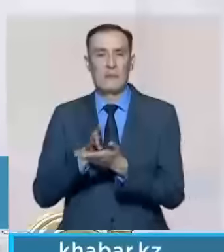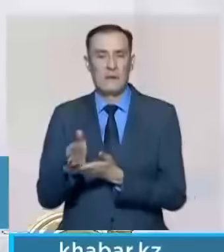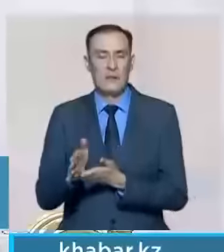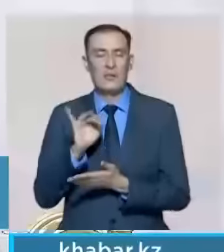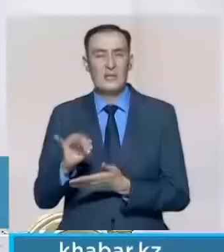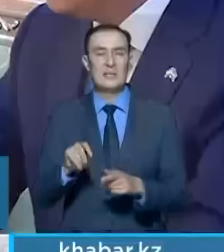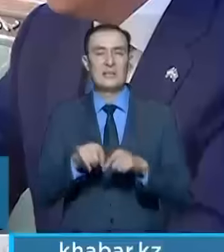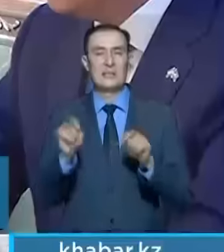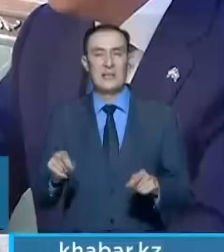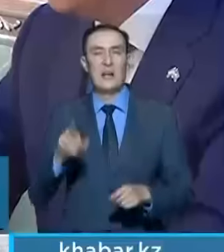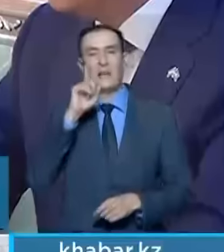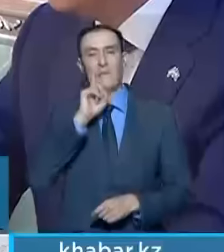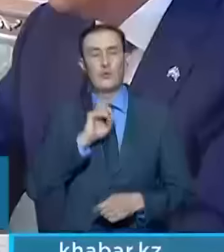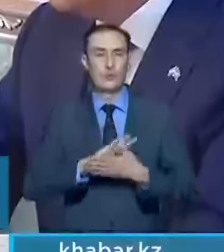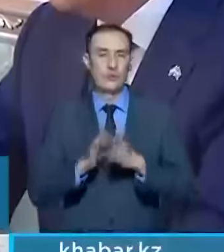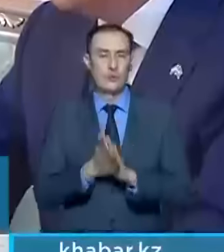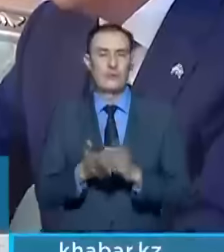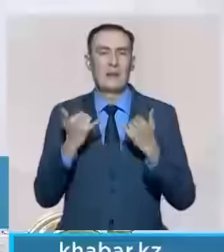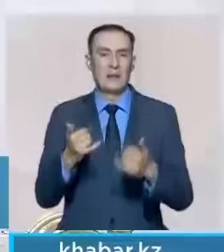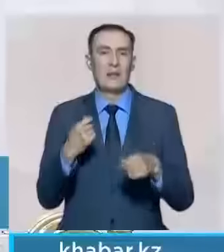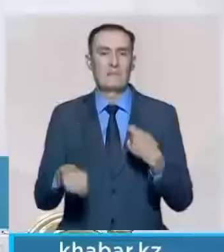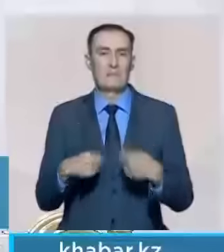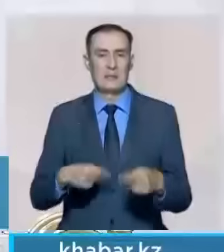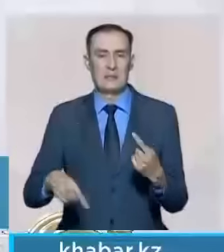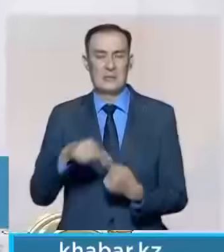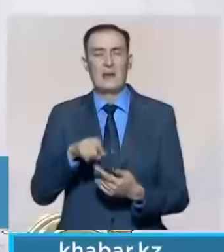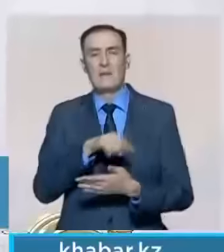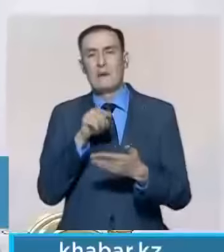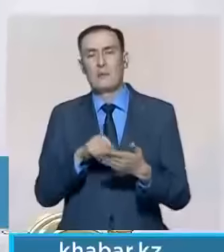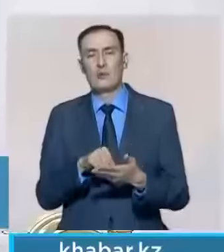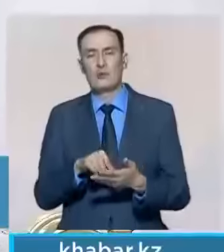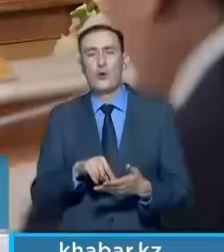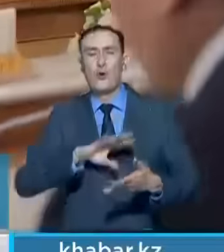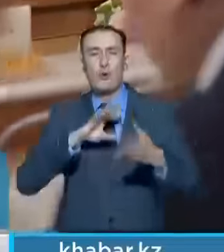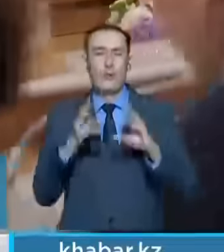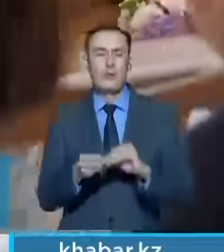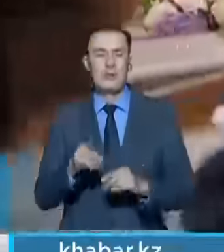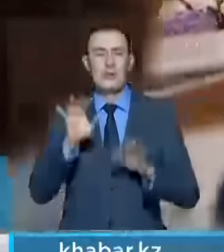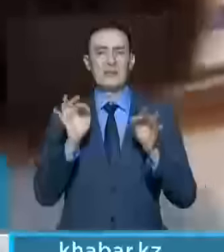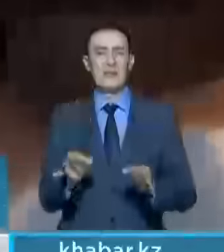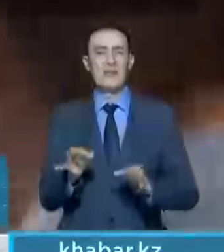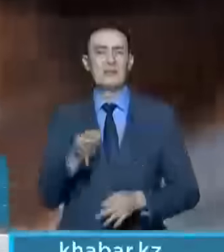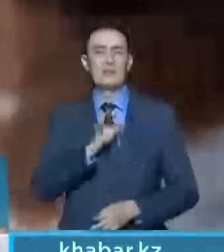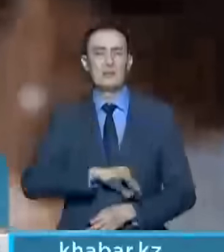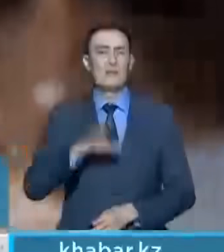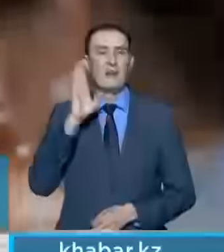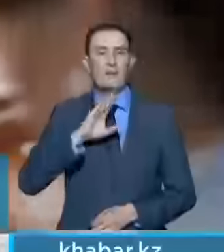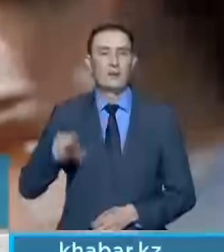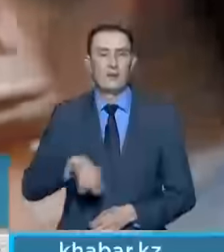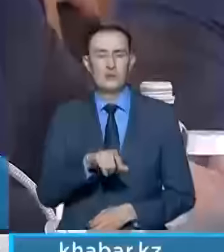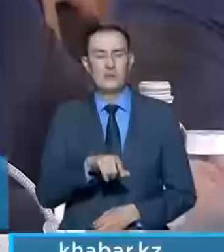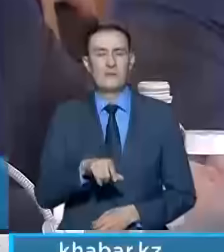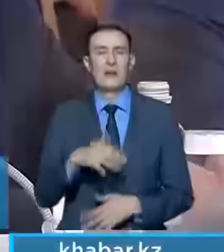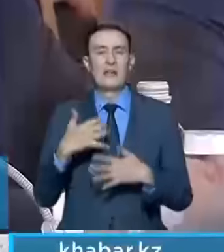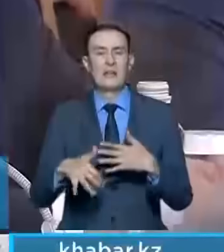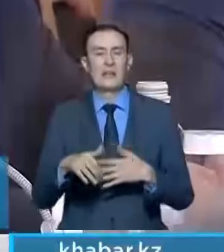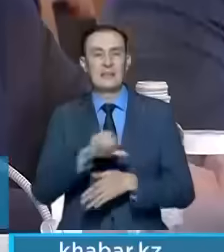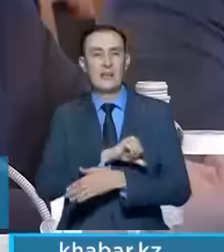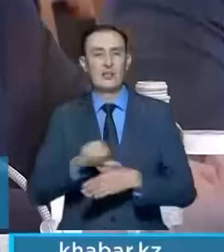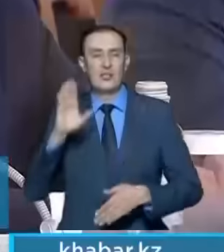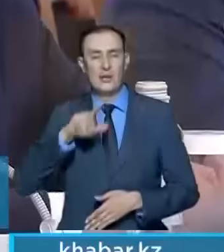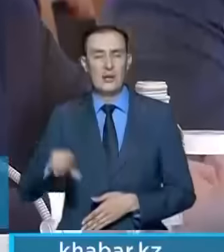и созданию комфортных условий для бизнеса. Вопросы комплексного и рационального использования водных ресурсов трансграничных